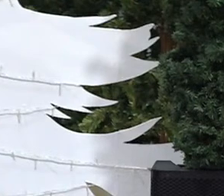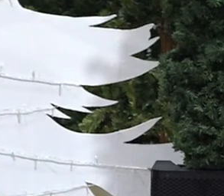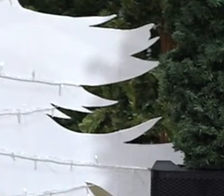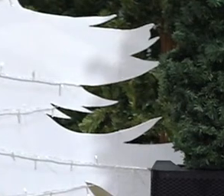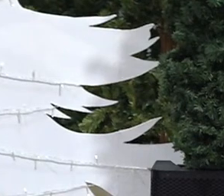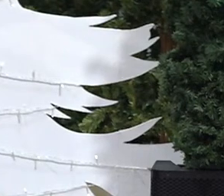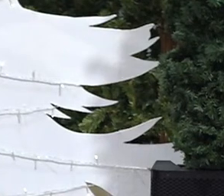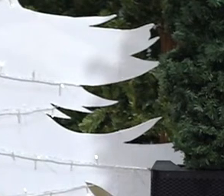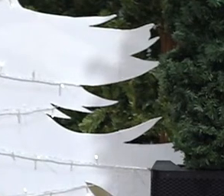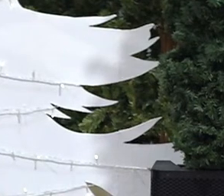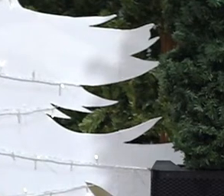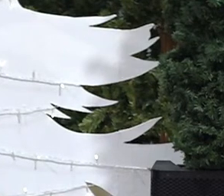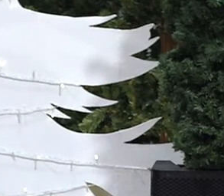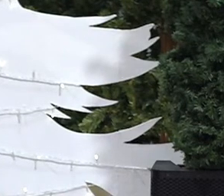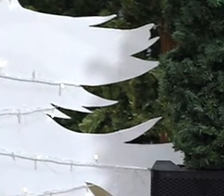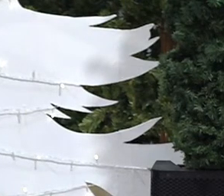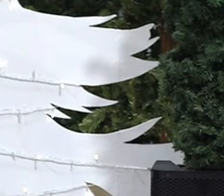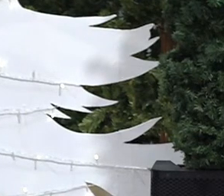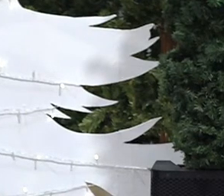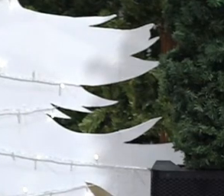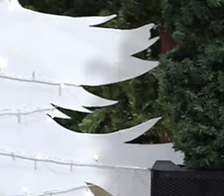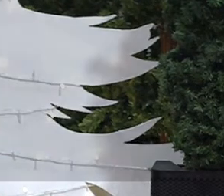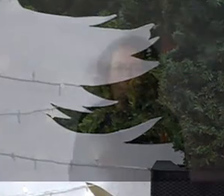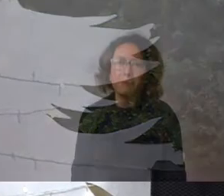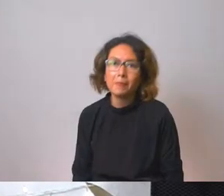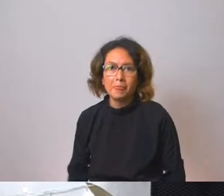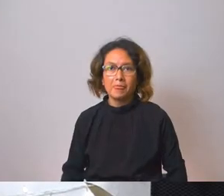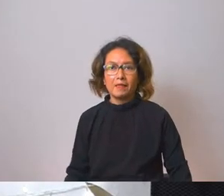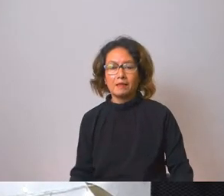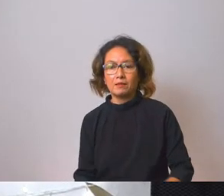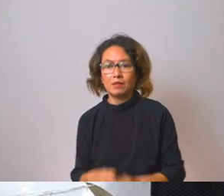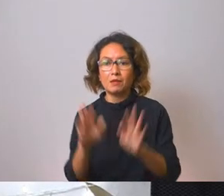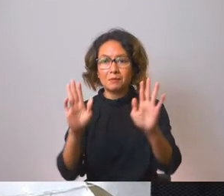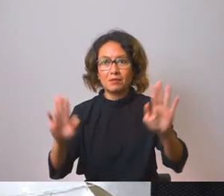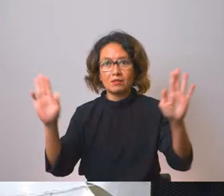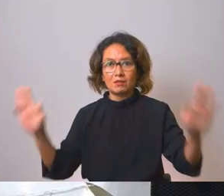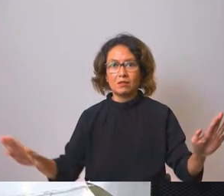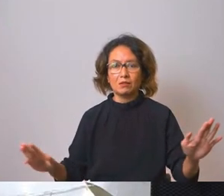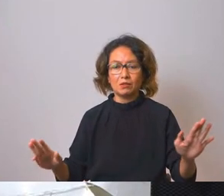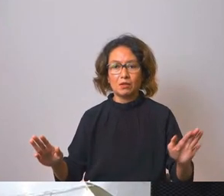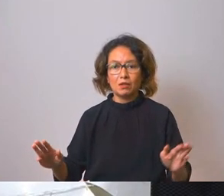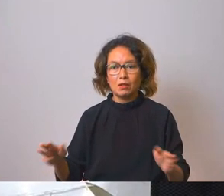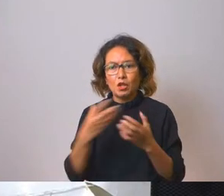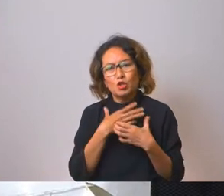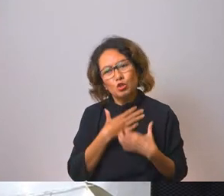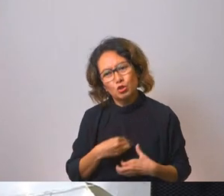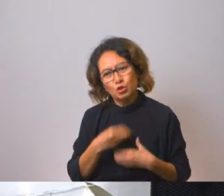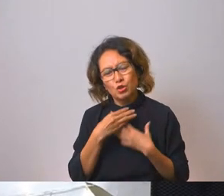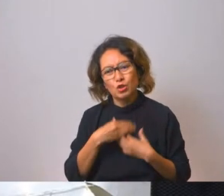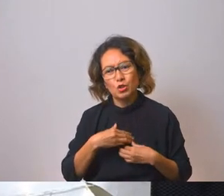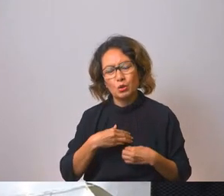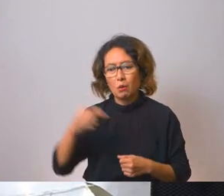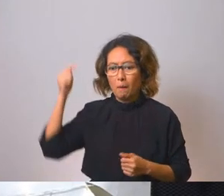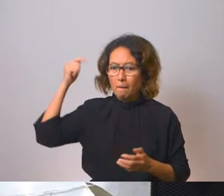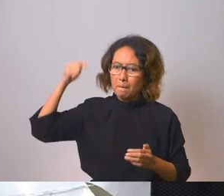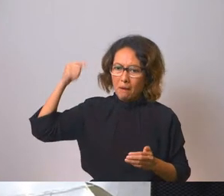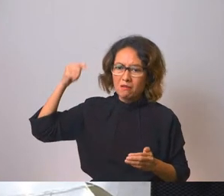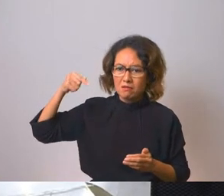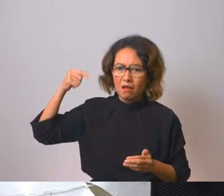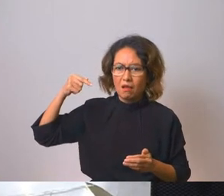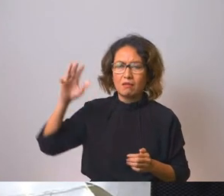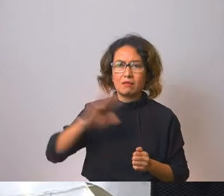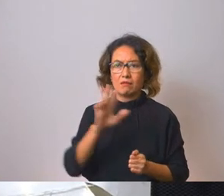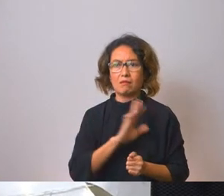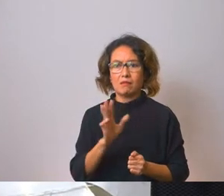Hendaklah masing-masing memberikan menurut kerelaan hatinya, jangan dengan sedih hati atau karena paksaan,